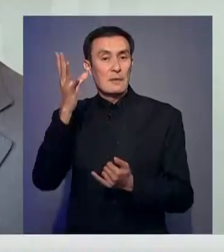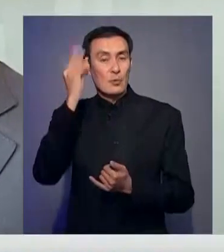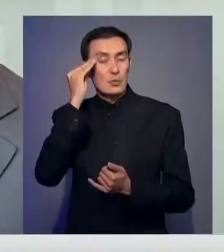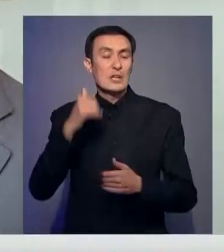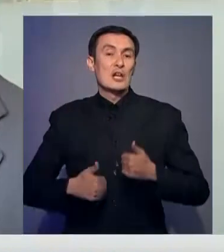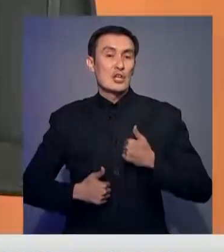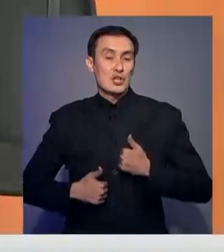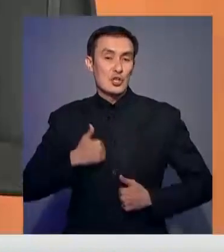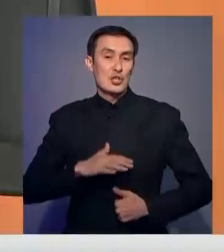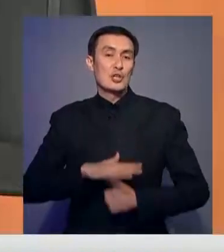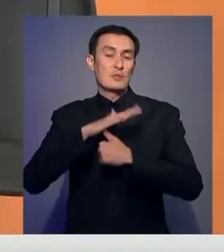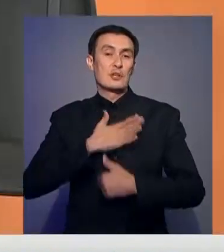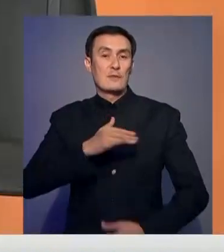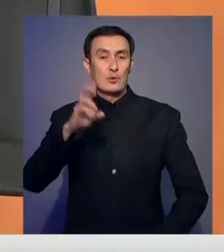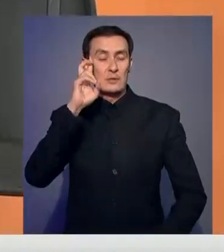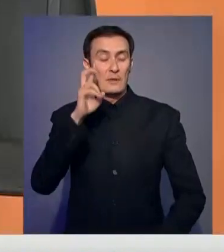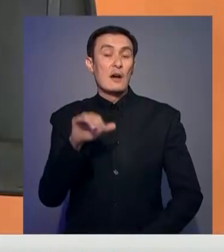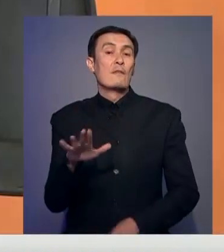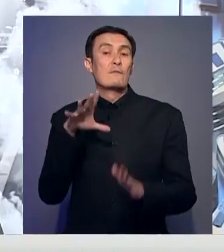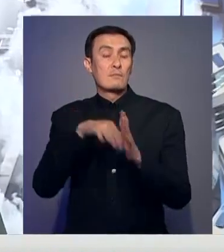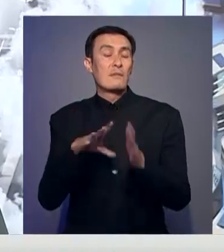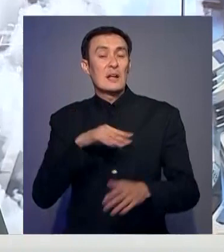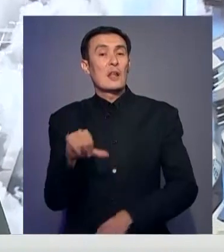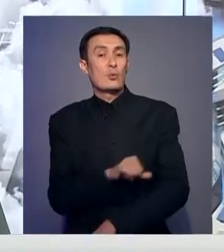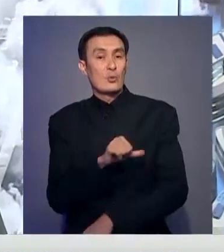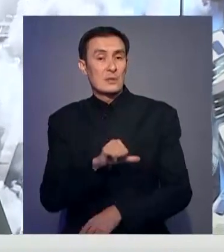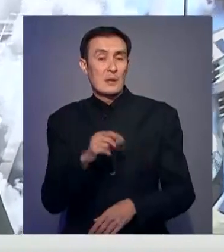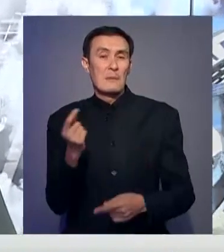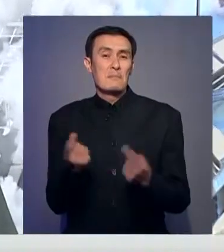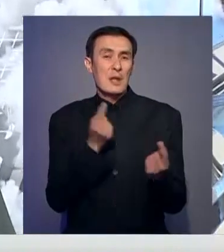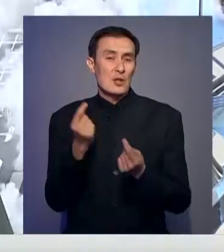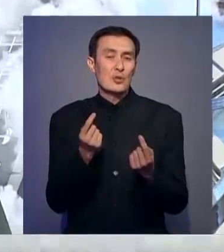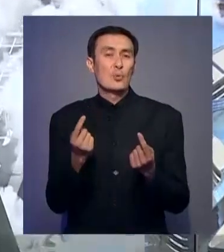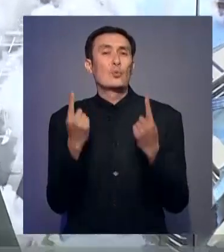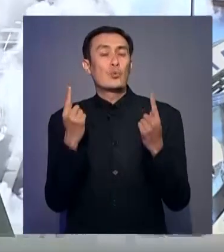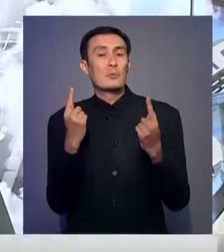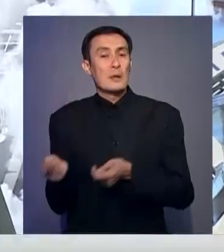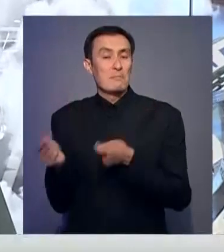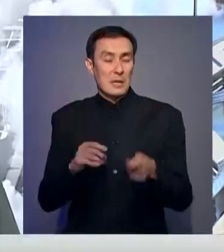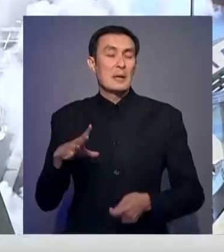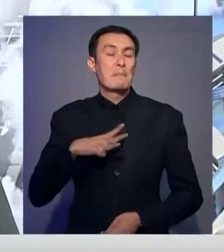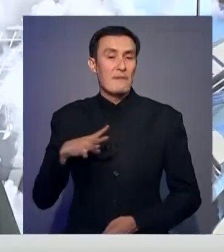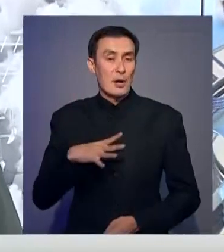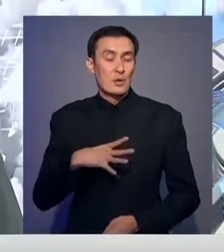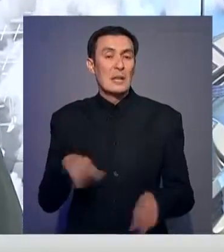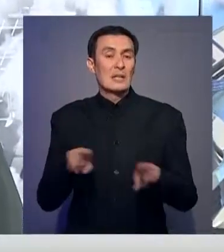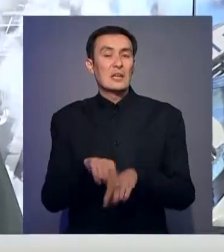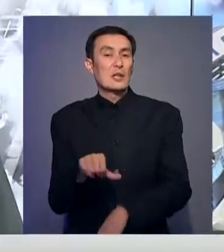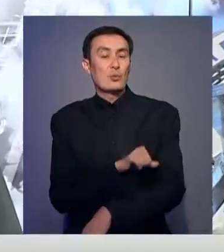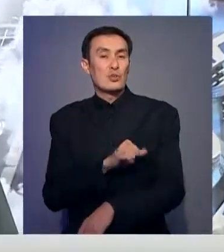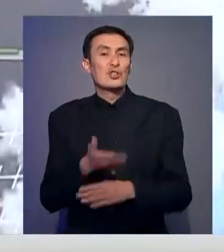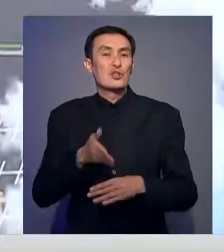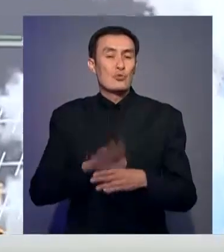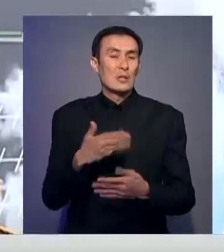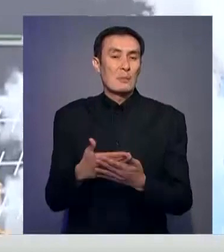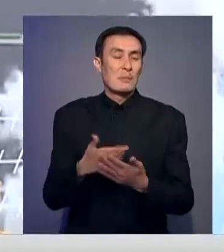нашем государстве. Содержание наркотиков присутствует везде. Мелочные, крупные партии, но они есть. Такие наркотики тяжелые, как